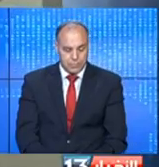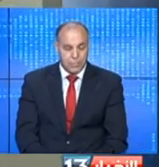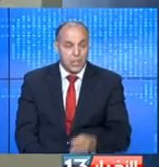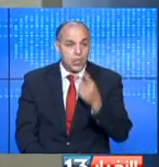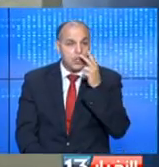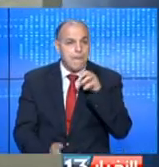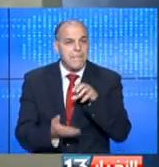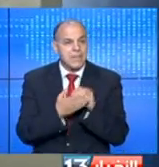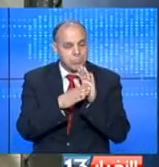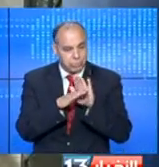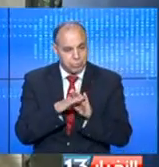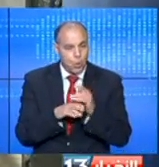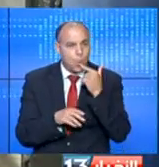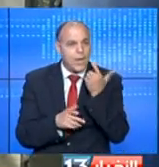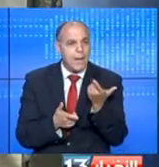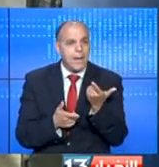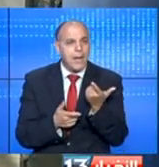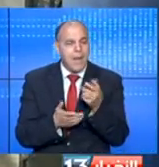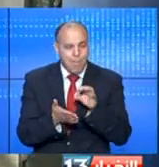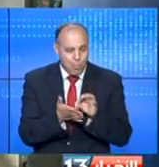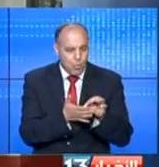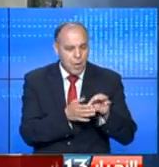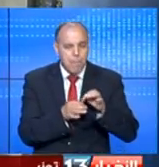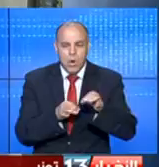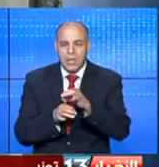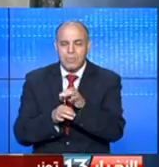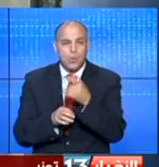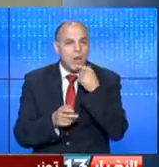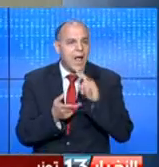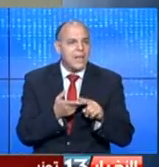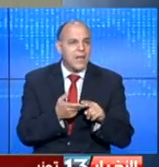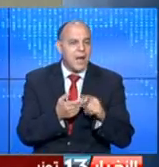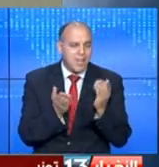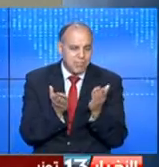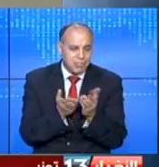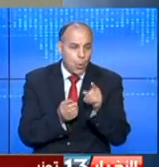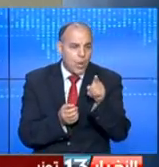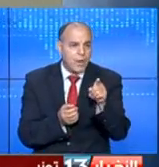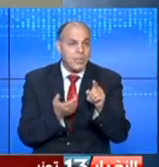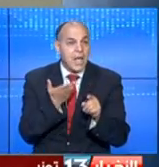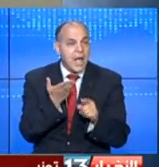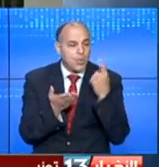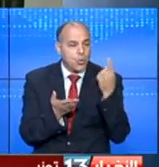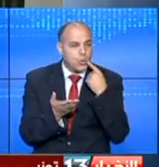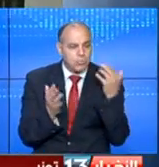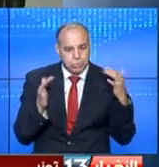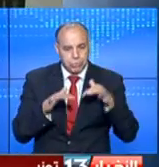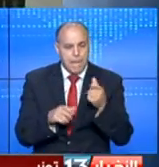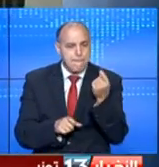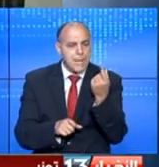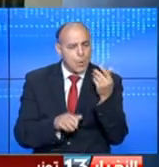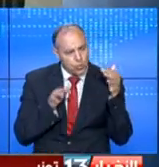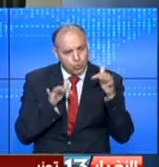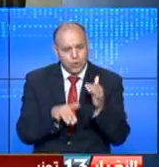شهد مركز الرعاية الأساسية بكل من قرية بوهلال من معتمدية الدجاش ومستوصف بلاد الحضر بتوزر توافد مئات